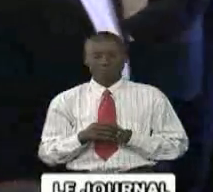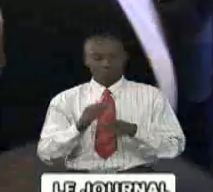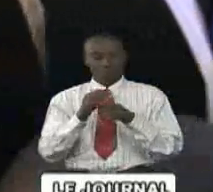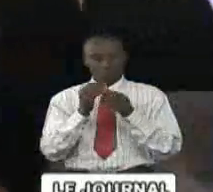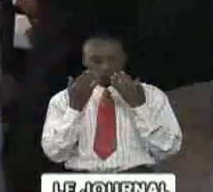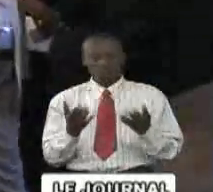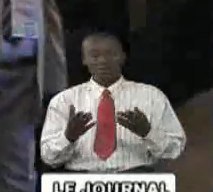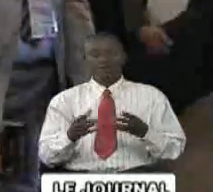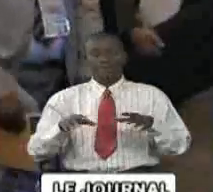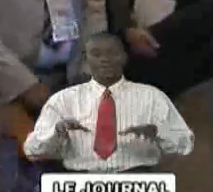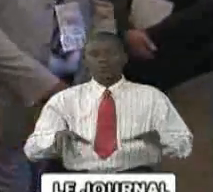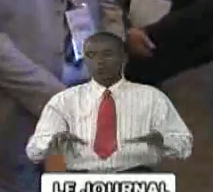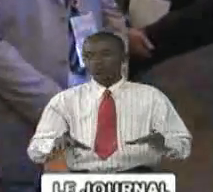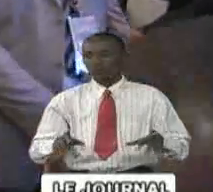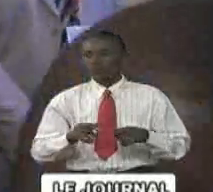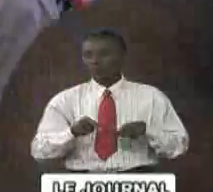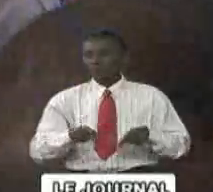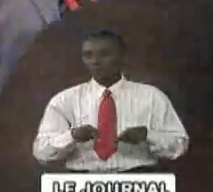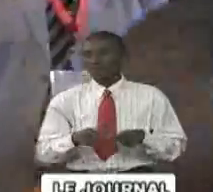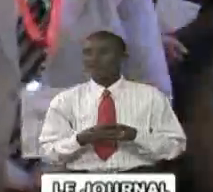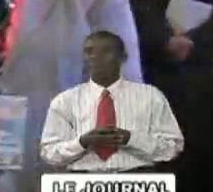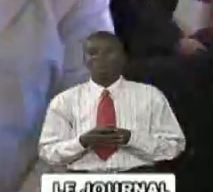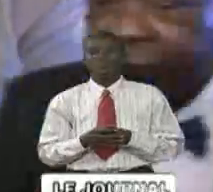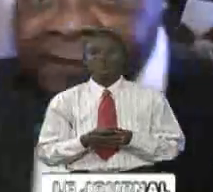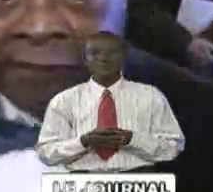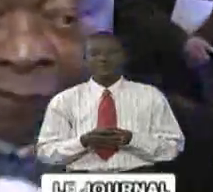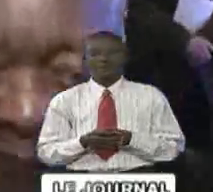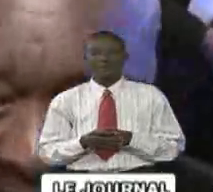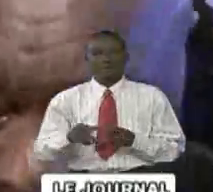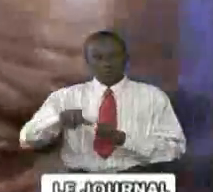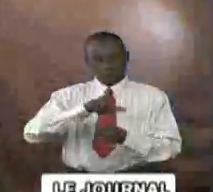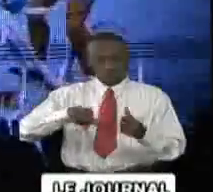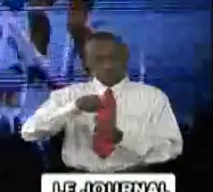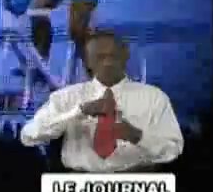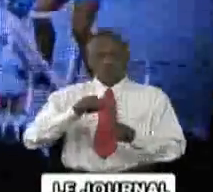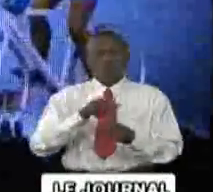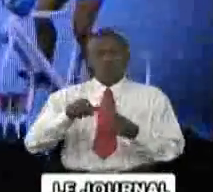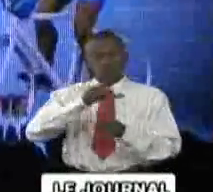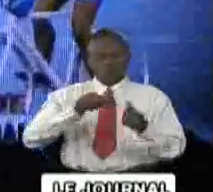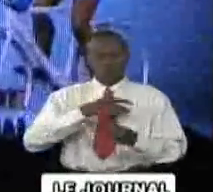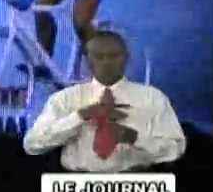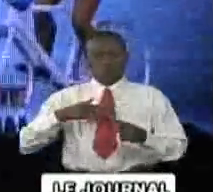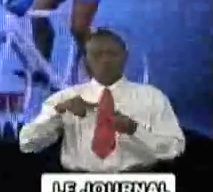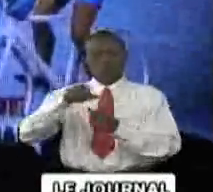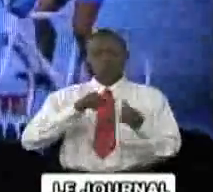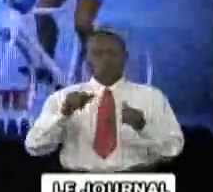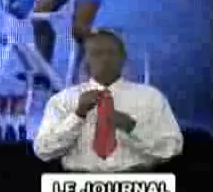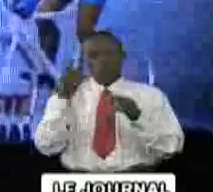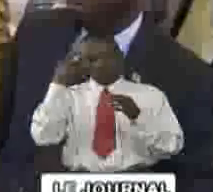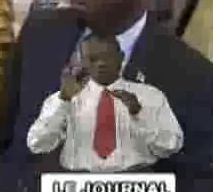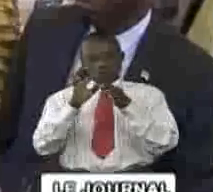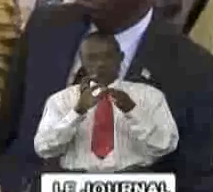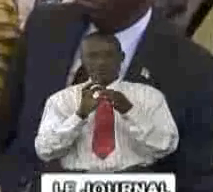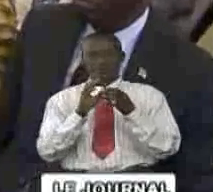Congo se dote de son tour cycliste dénommé Tour de l'Unité qui ira du 18 au 29 juin